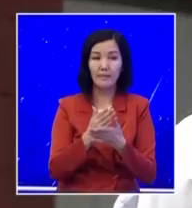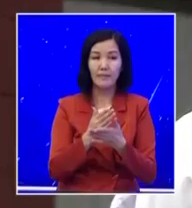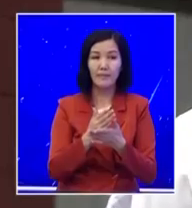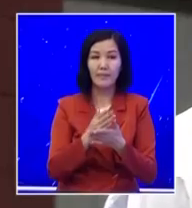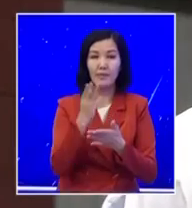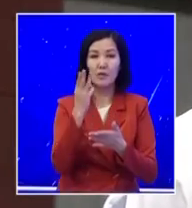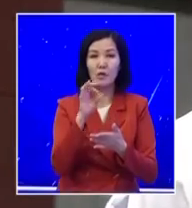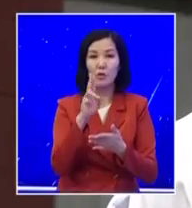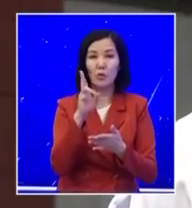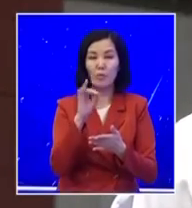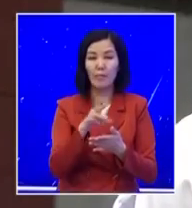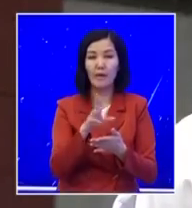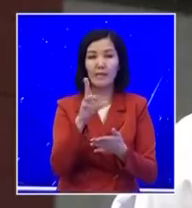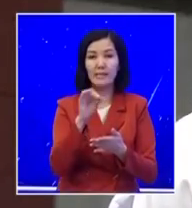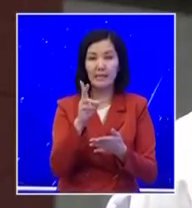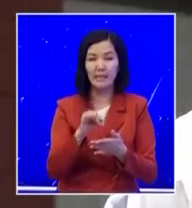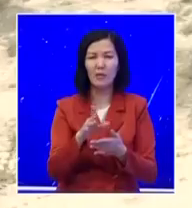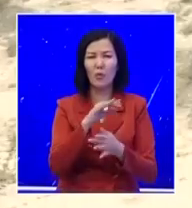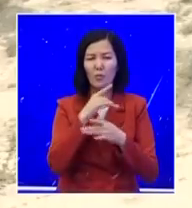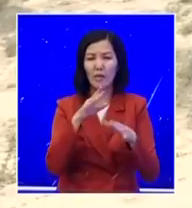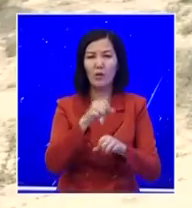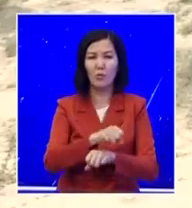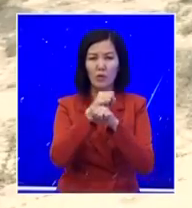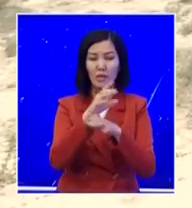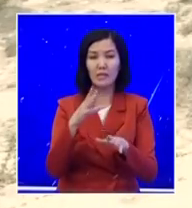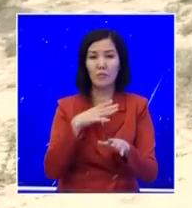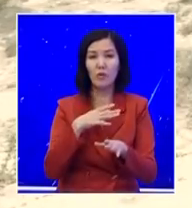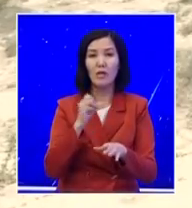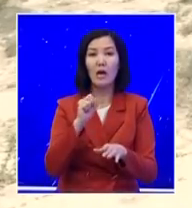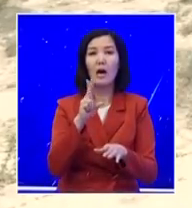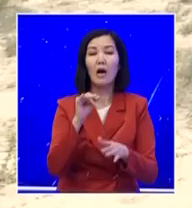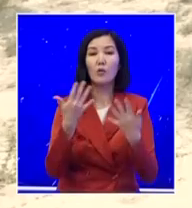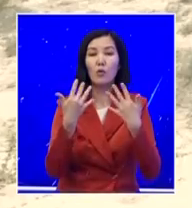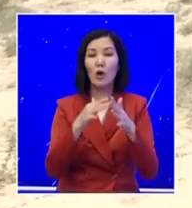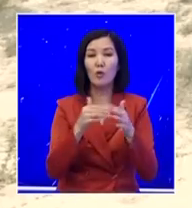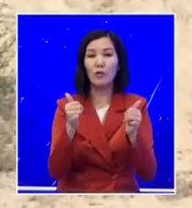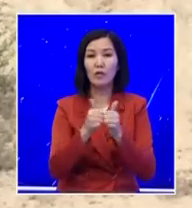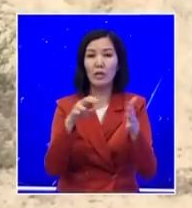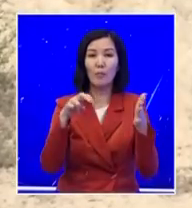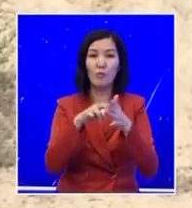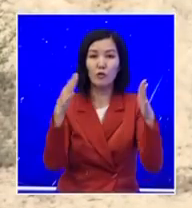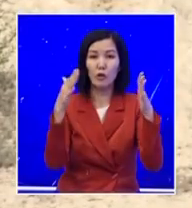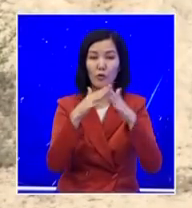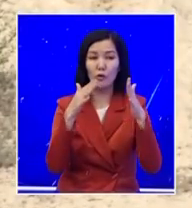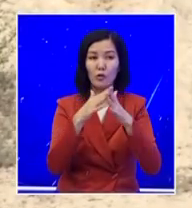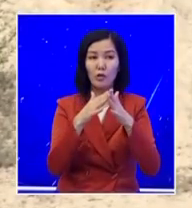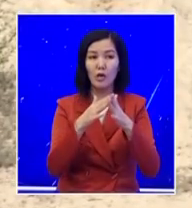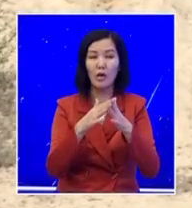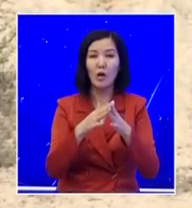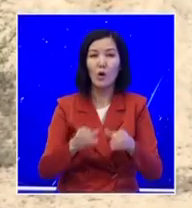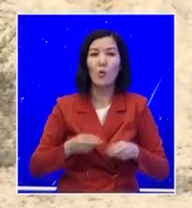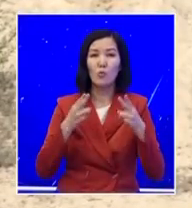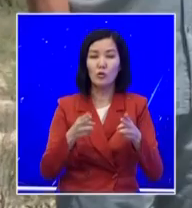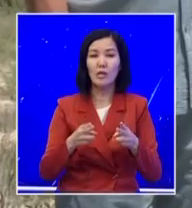Шоқпар көтерілісі, Ырғыз көтерілісі, Созақ көтерілісі сияқты. Бұл тұста ескі Аққол ауылының шетіндегі пошта үйінде орын алған мына сұмдық оқиғаны да